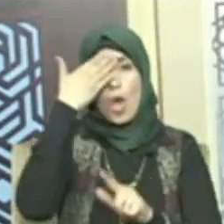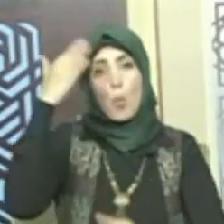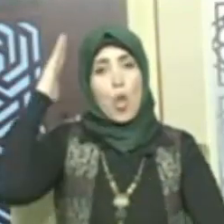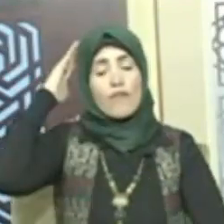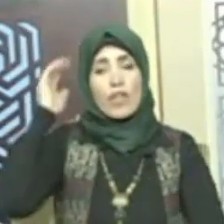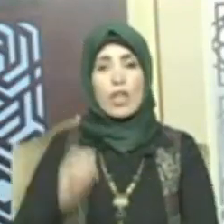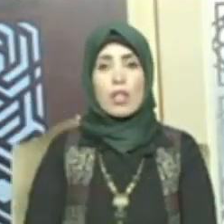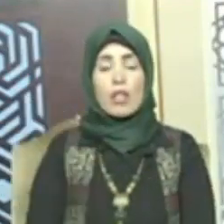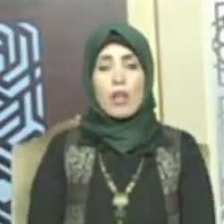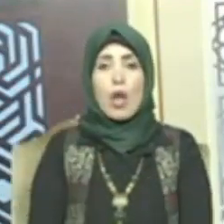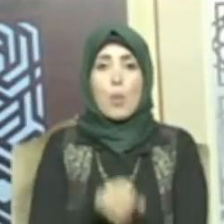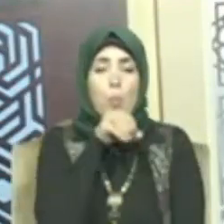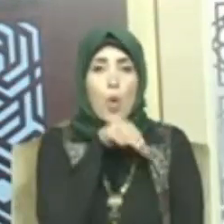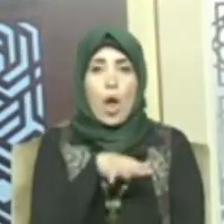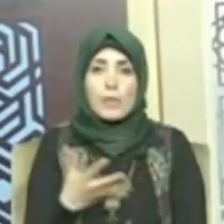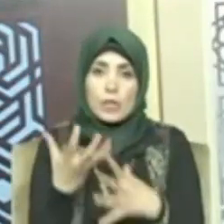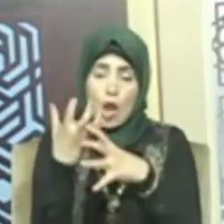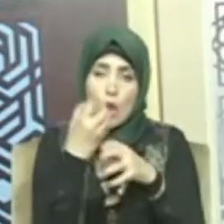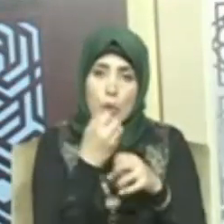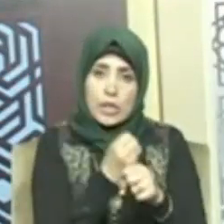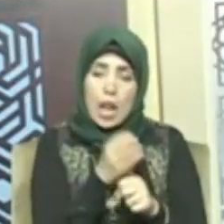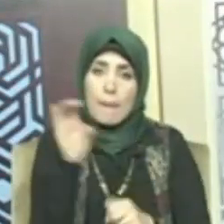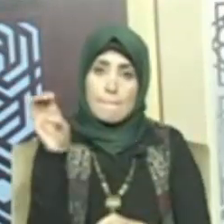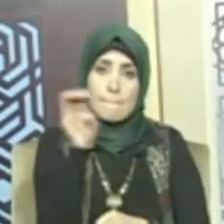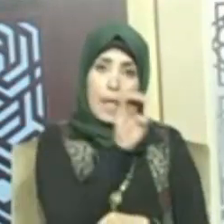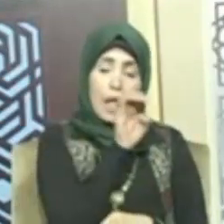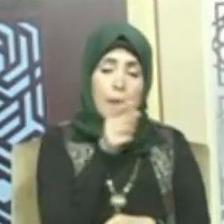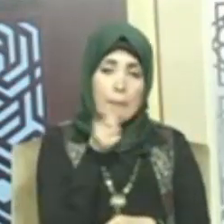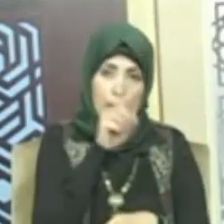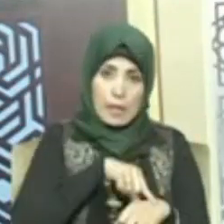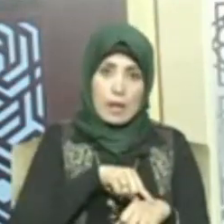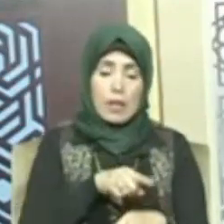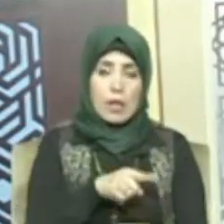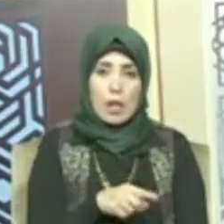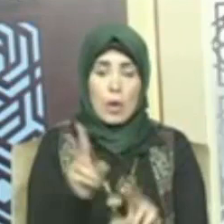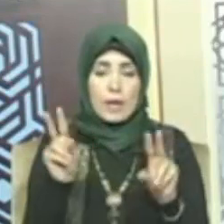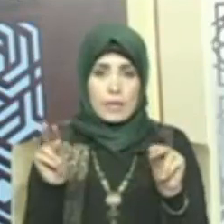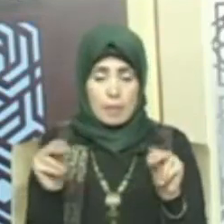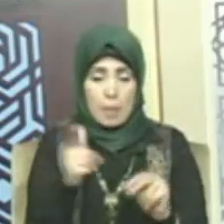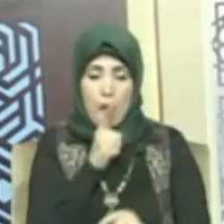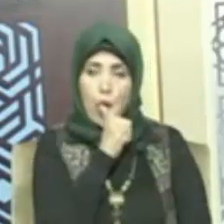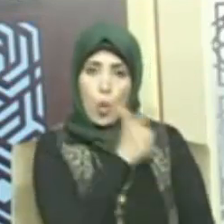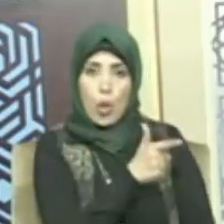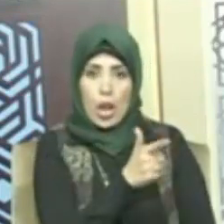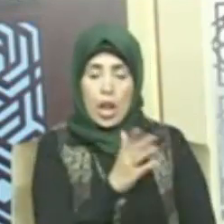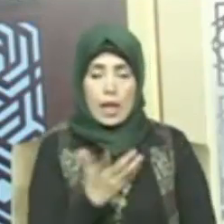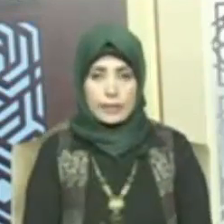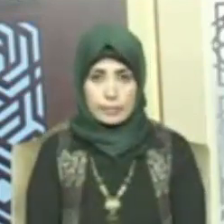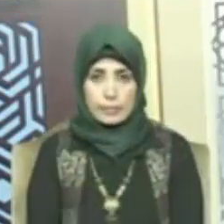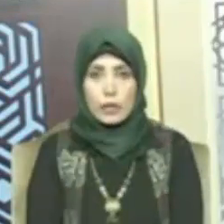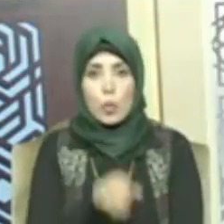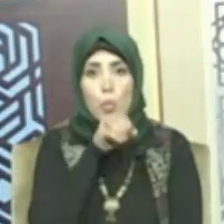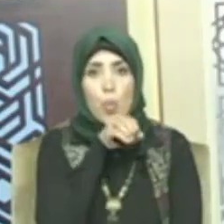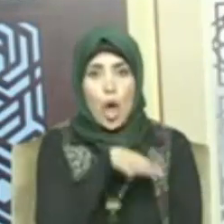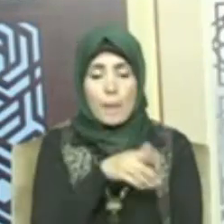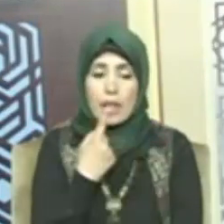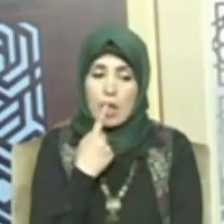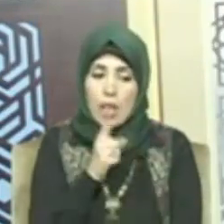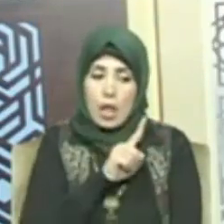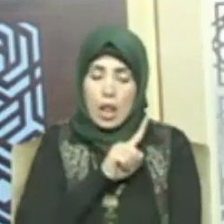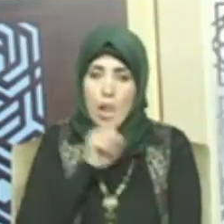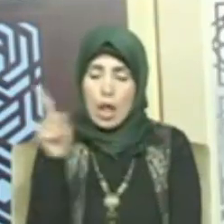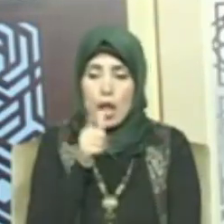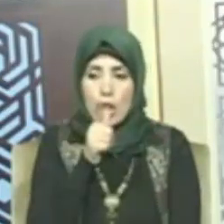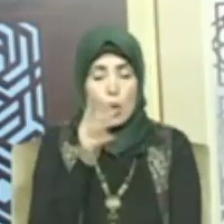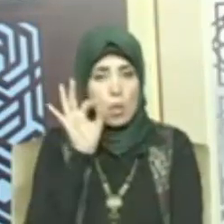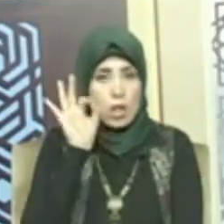فرد عليه النبي صلى الله عليه وسلم وكأنه يقول: لا تقل فيه